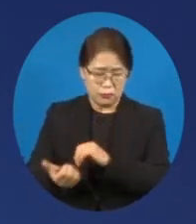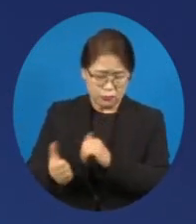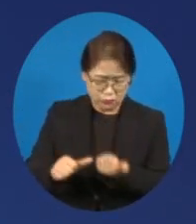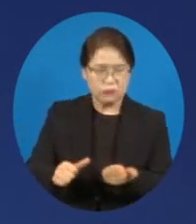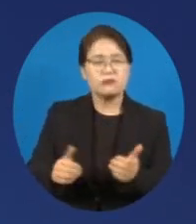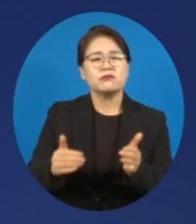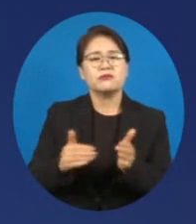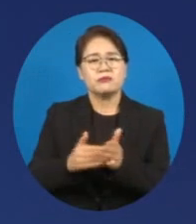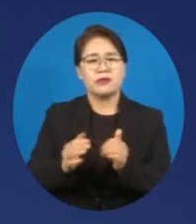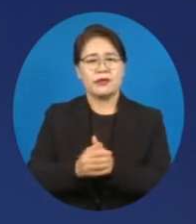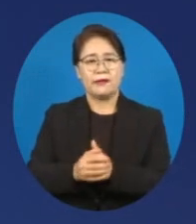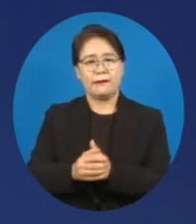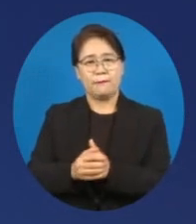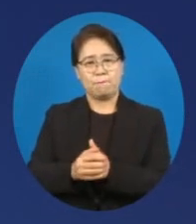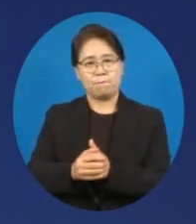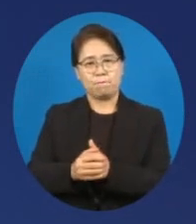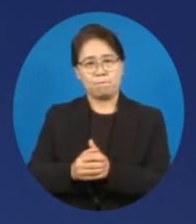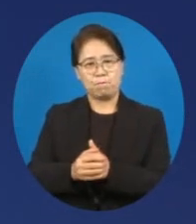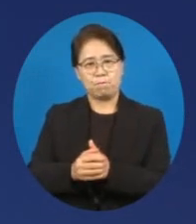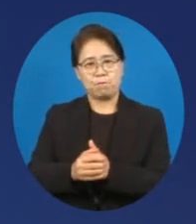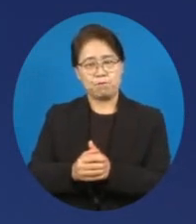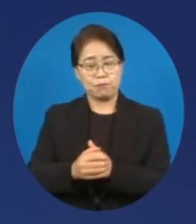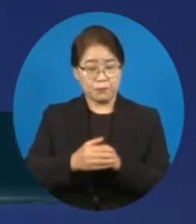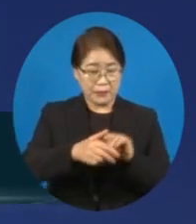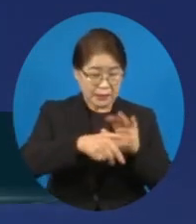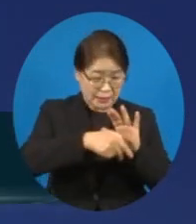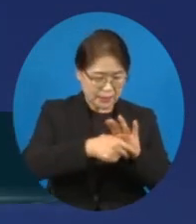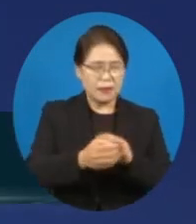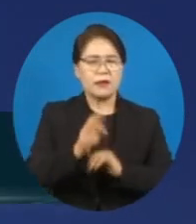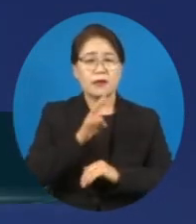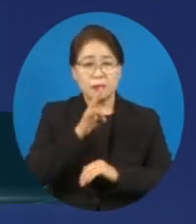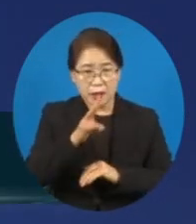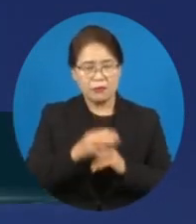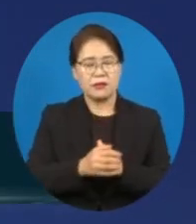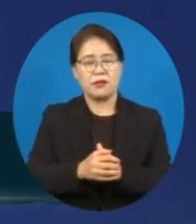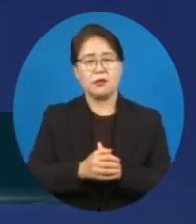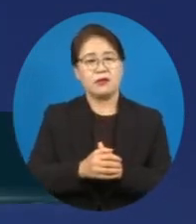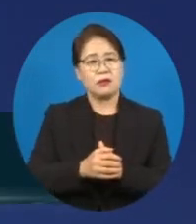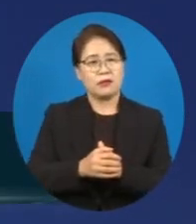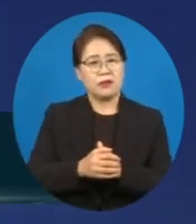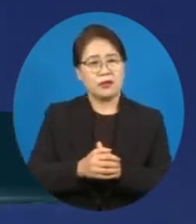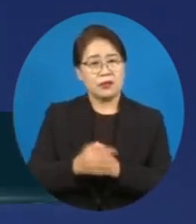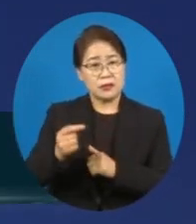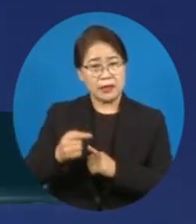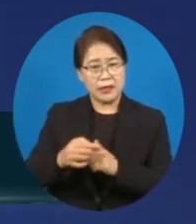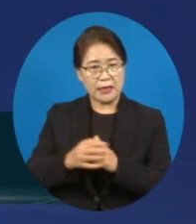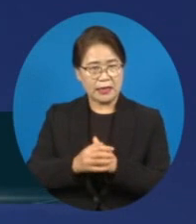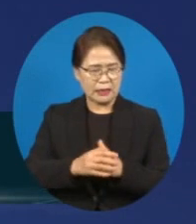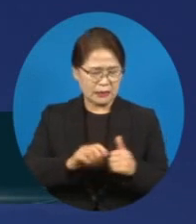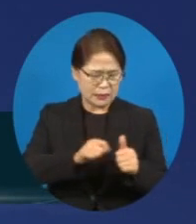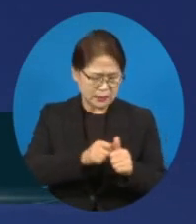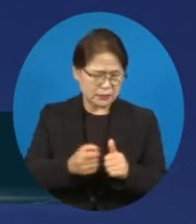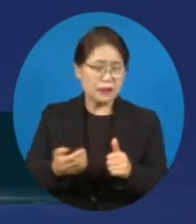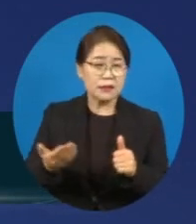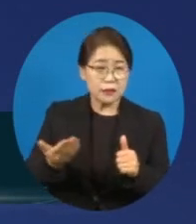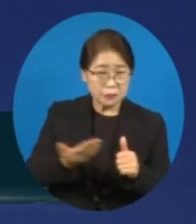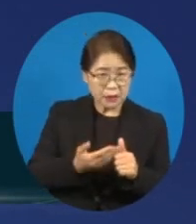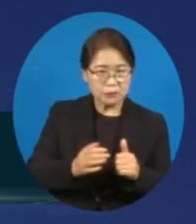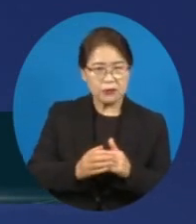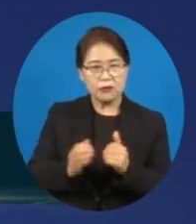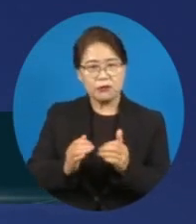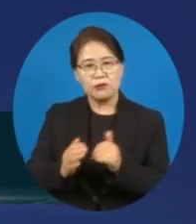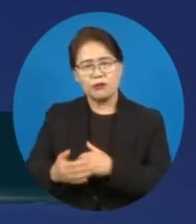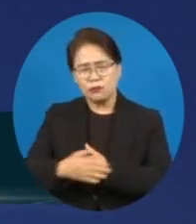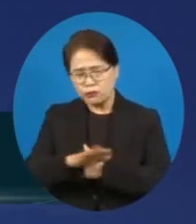선지자는 예수님에 대하여 예언하면서 이런 예언을 했어요 다 같이요 그가 징계를 받음으로 우리는